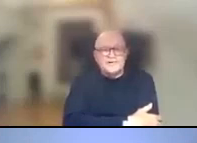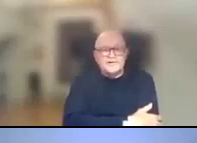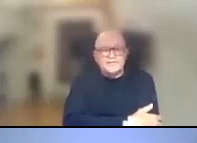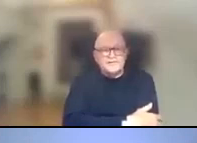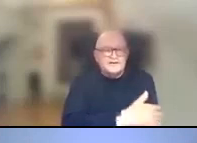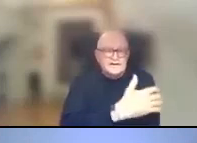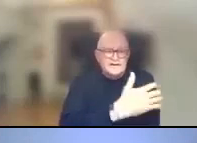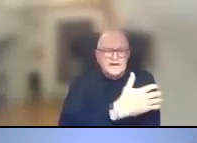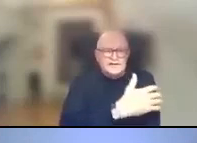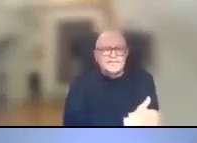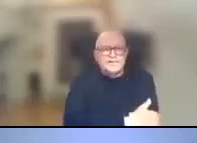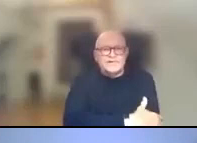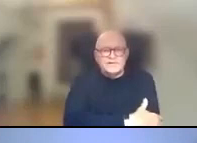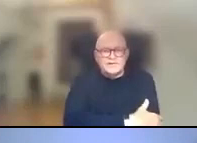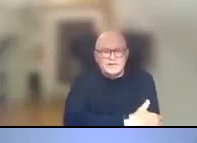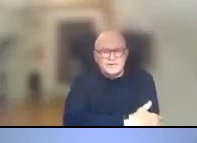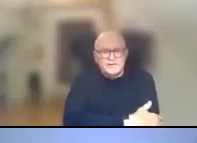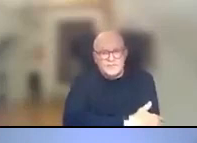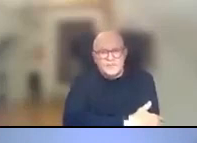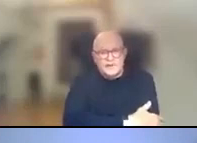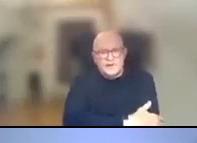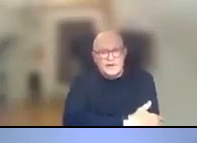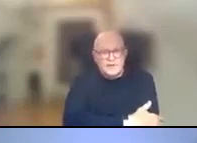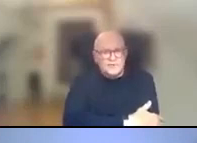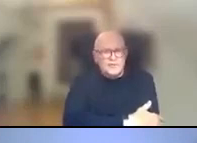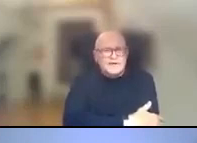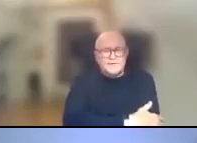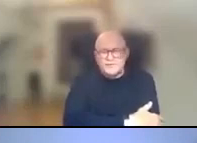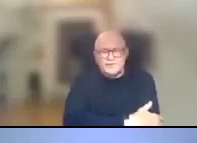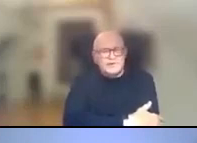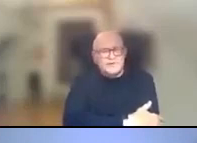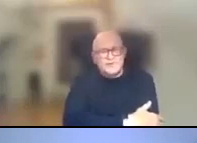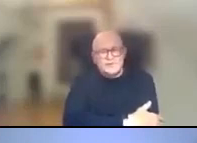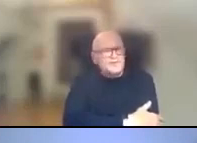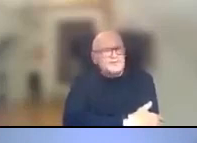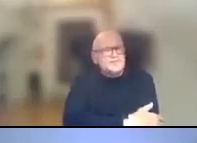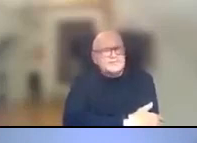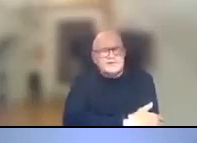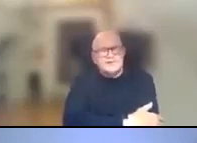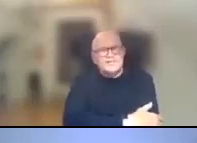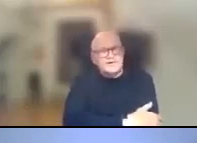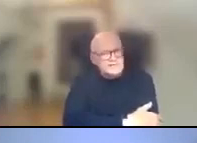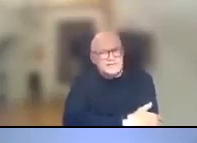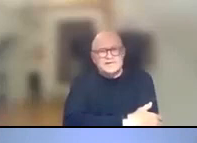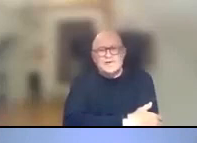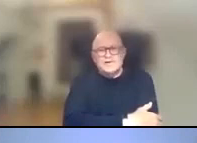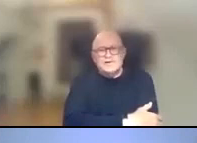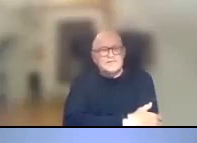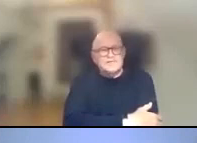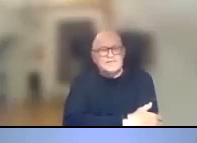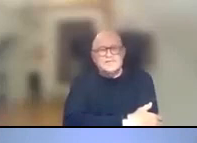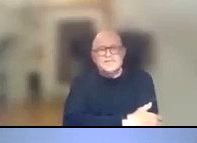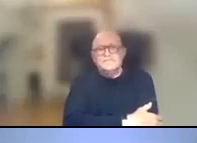verwendetes Medikament. Hätten wir hier geredet über teure Antibiotika oder teure Zytostatika, wäre sicherlich